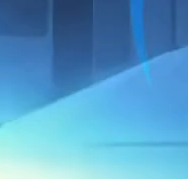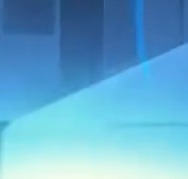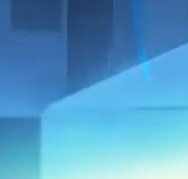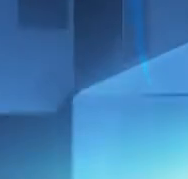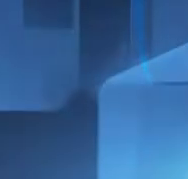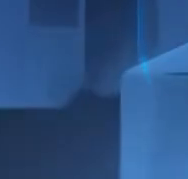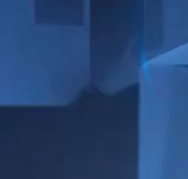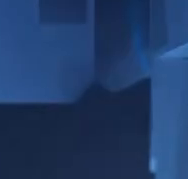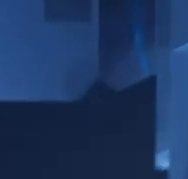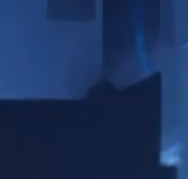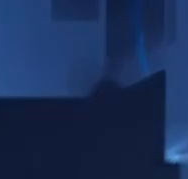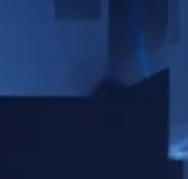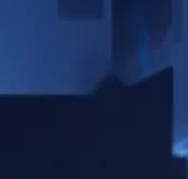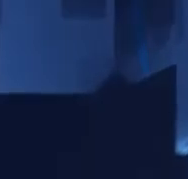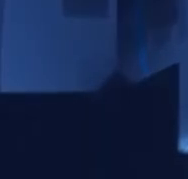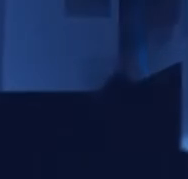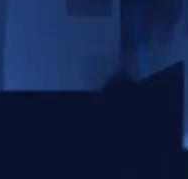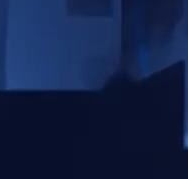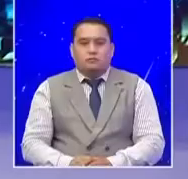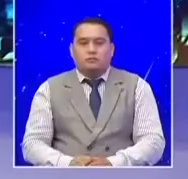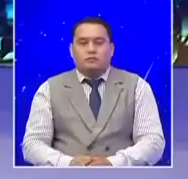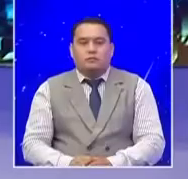Шенгенже, телеканал ЖТСУ.